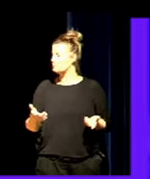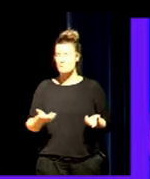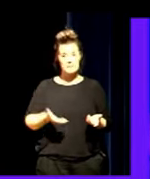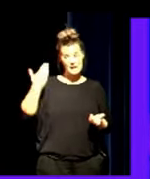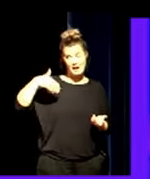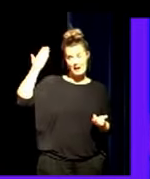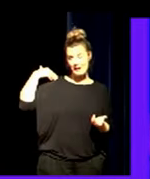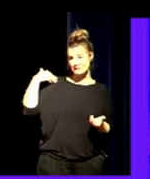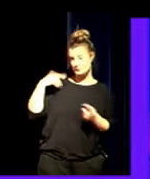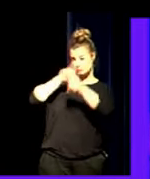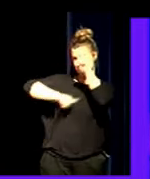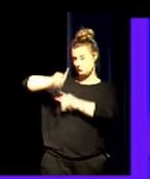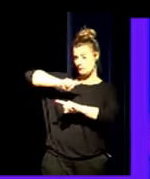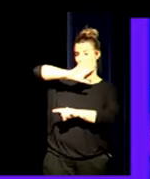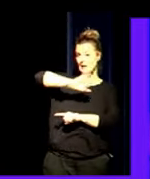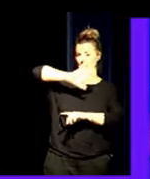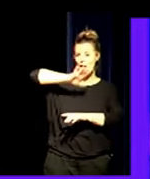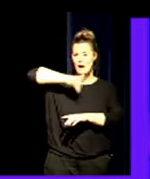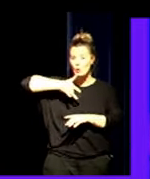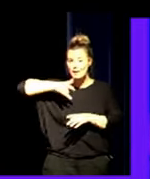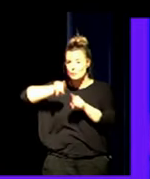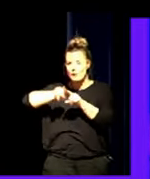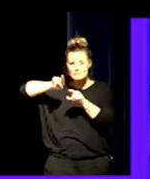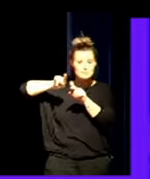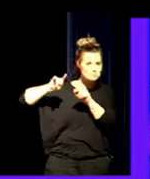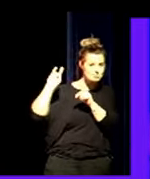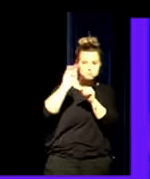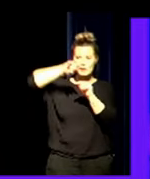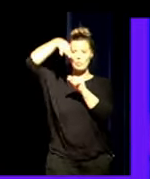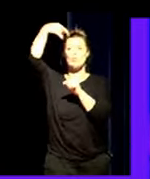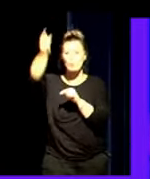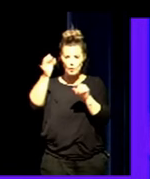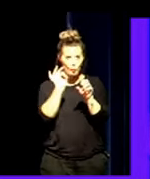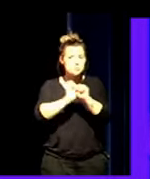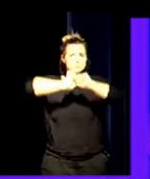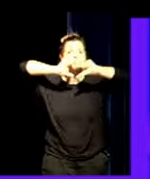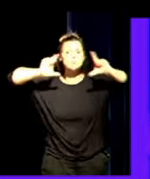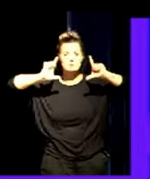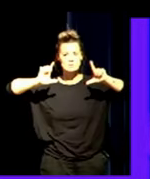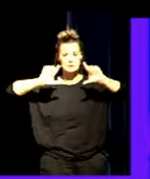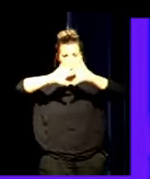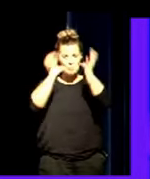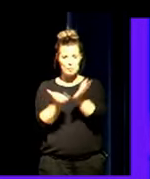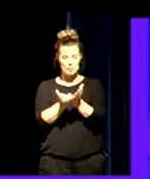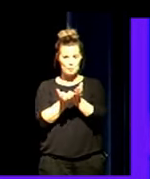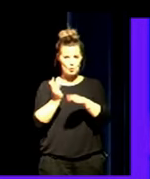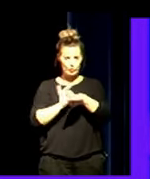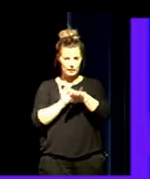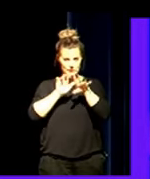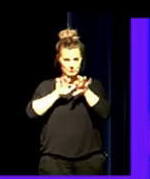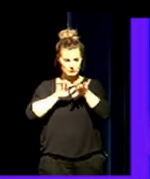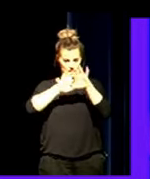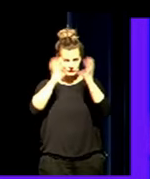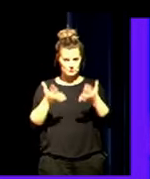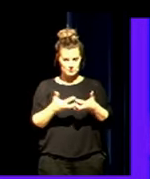geneuzkana, garazoa, baina amplifikatuta mundu digitalean. Baina orain gehituta, gero familiek nola